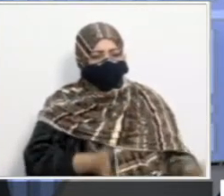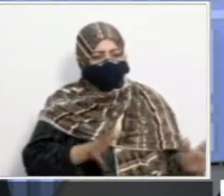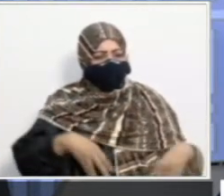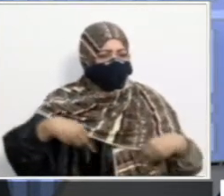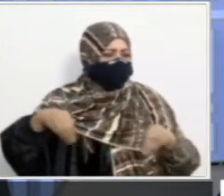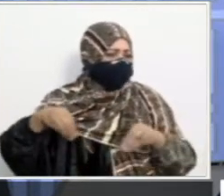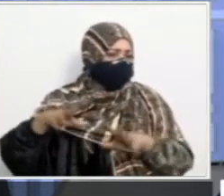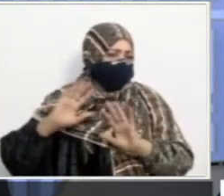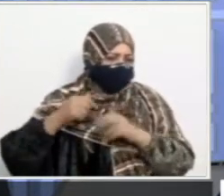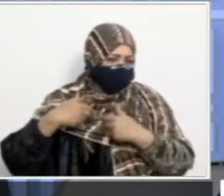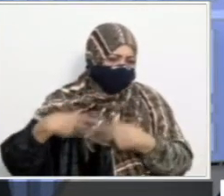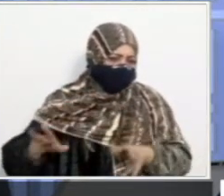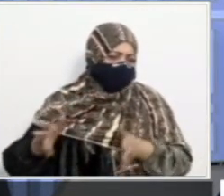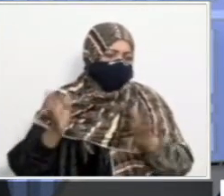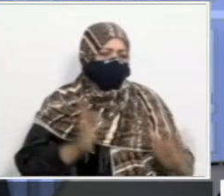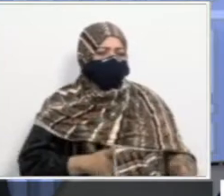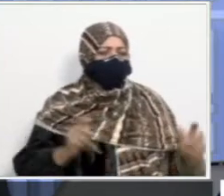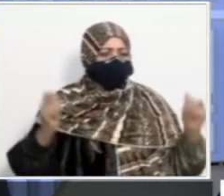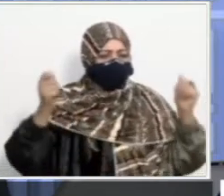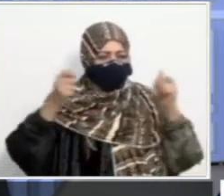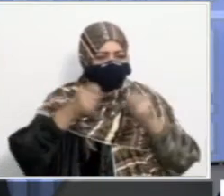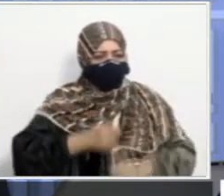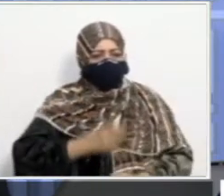يعني طويل تحت الركبة